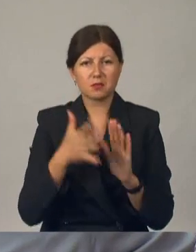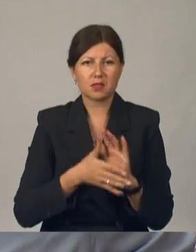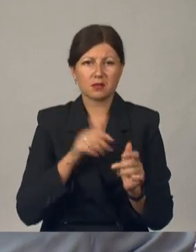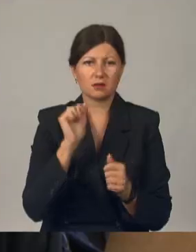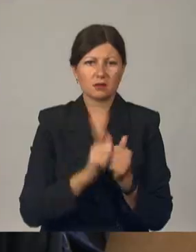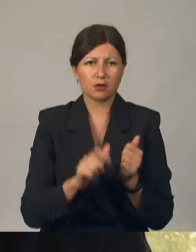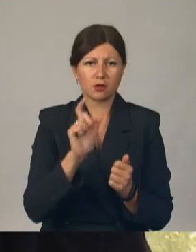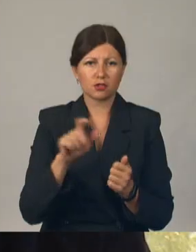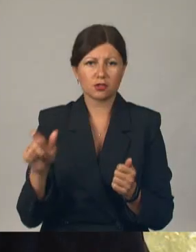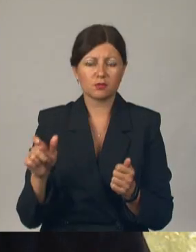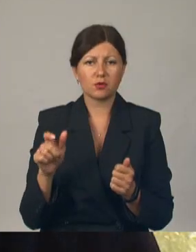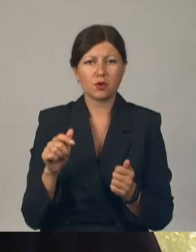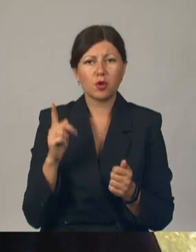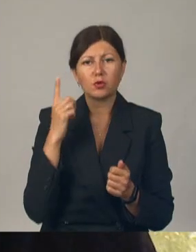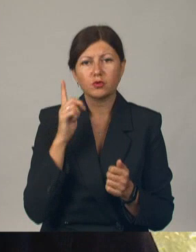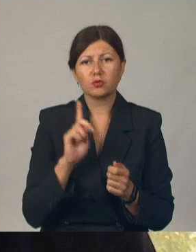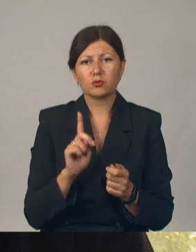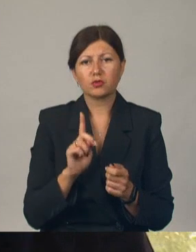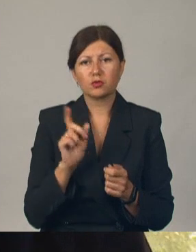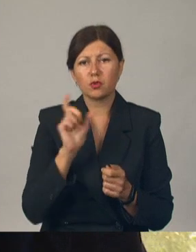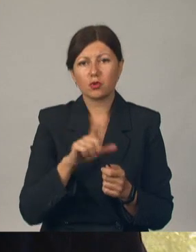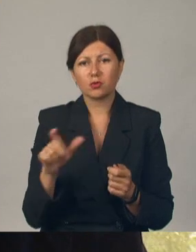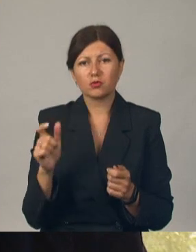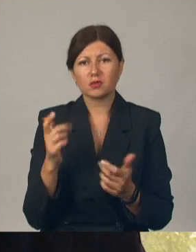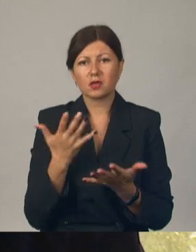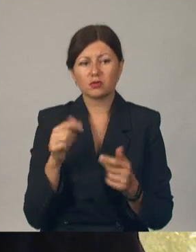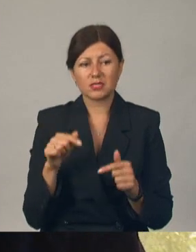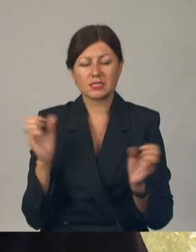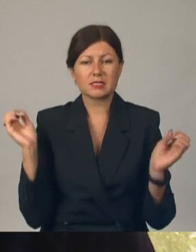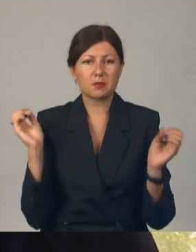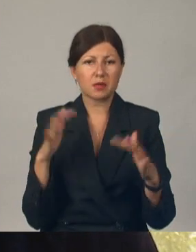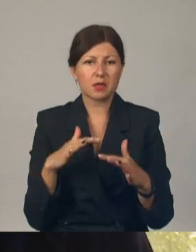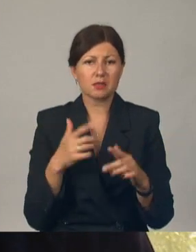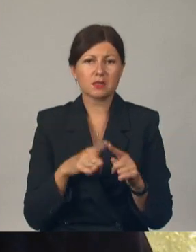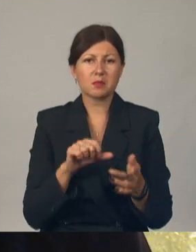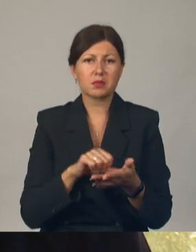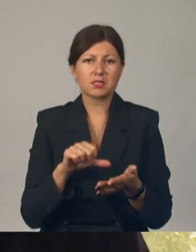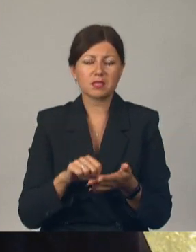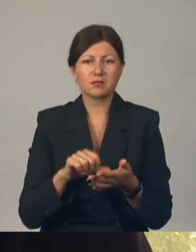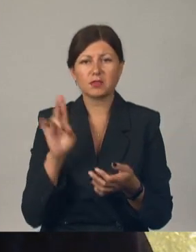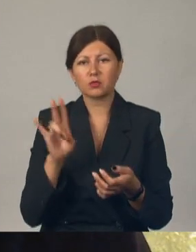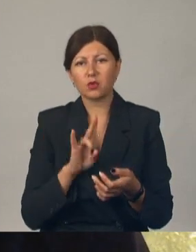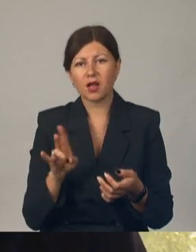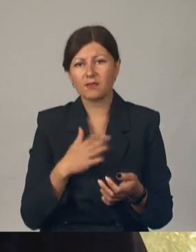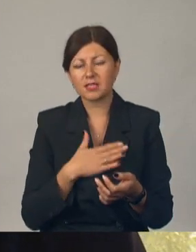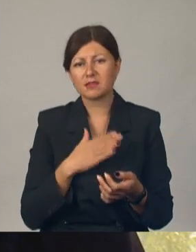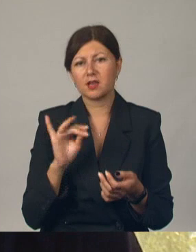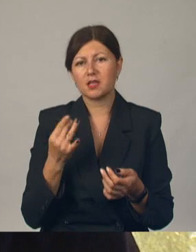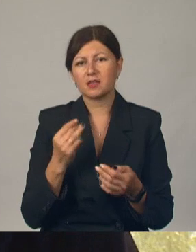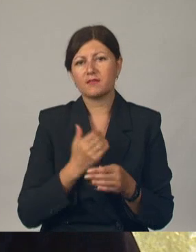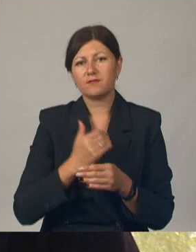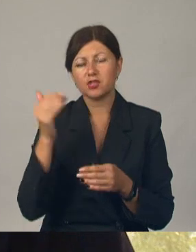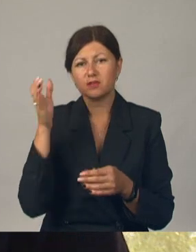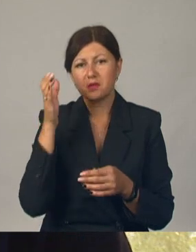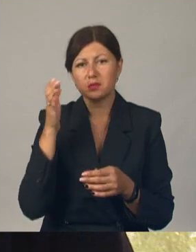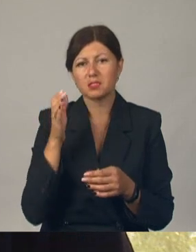каждому. Думаю, что вот люди, которые здесь сегодня собрались, это и представители духовенства, и представители высшего